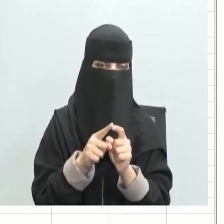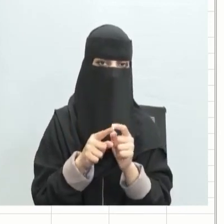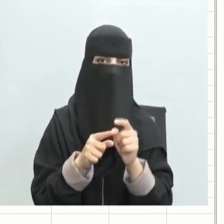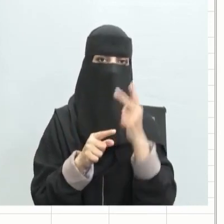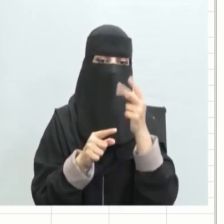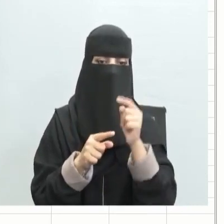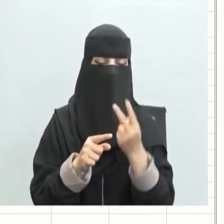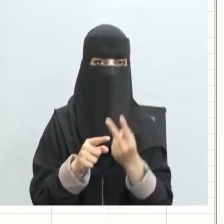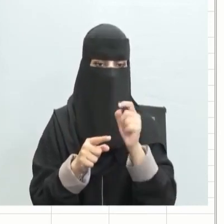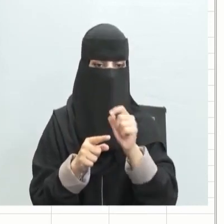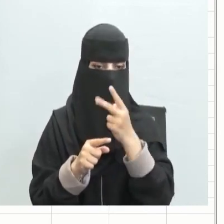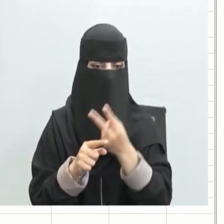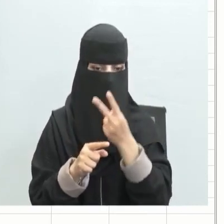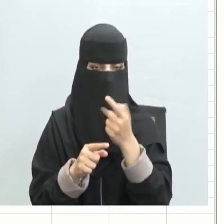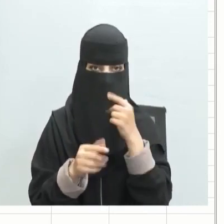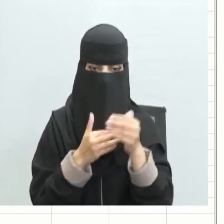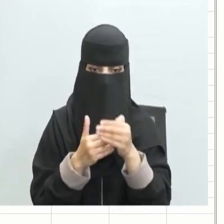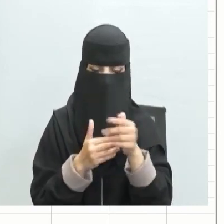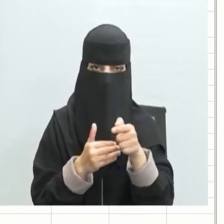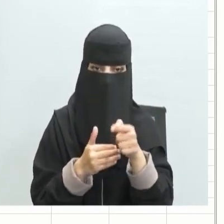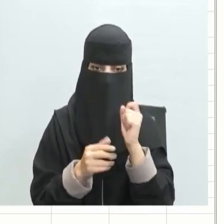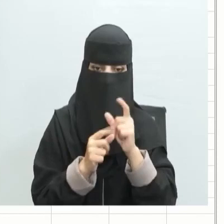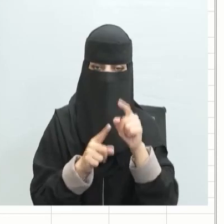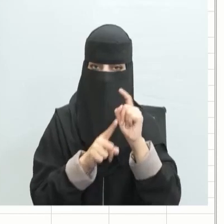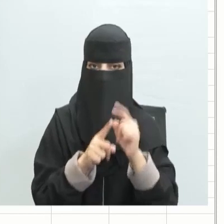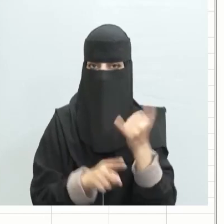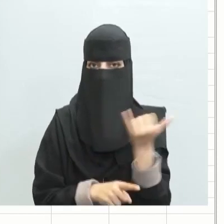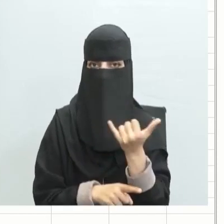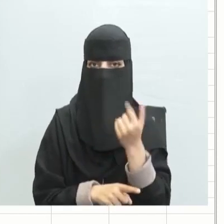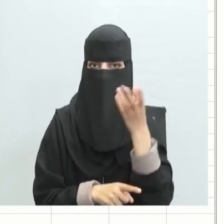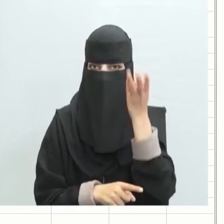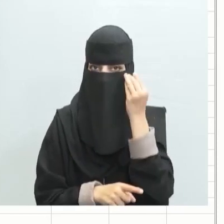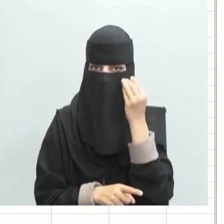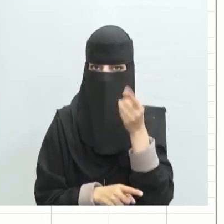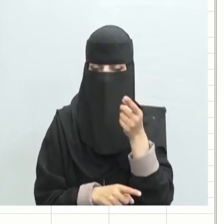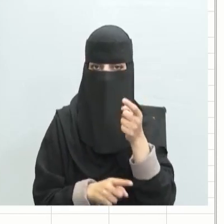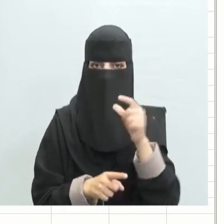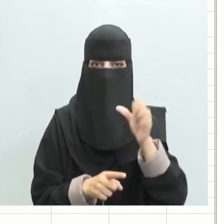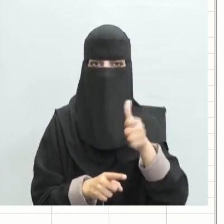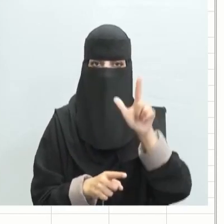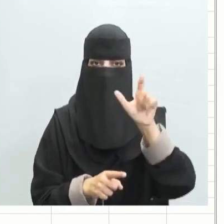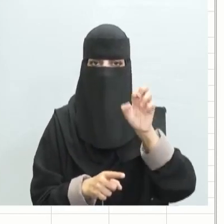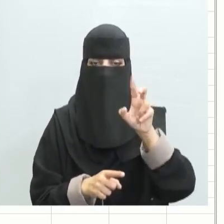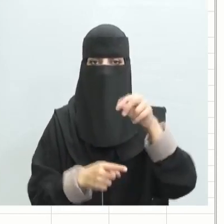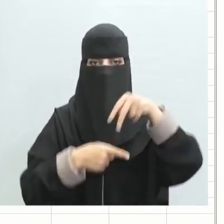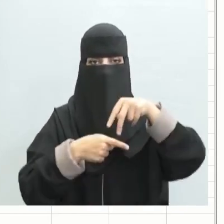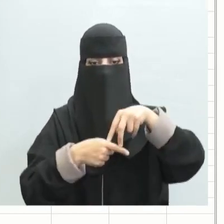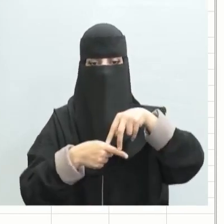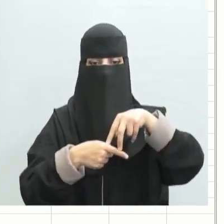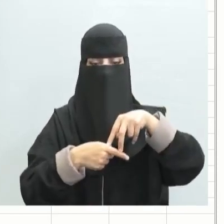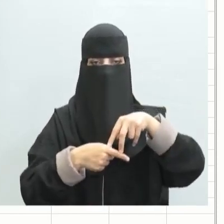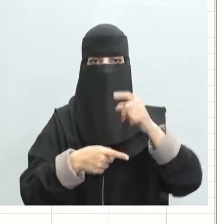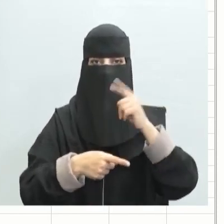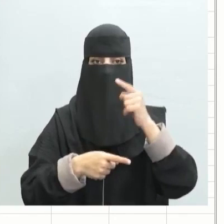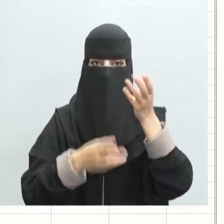70.7 في تقريبا فهذه النسبه مهمه جدا في الدو المثلثيه ان شاء الله